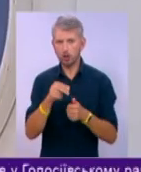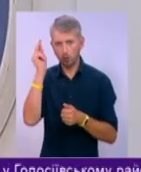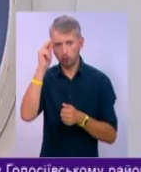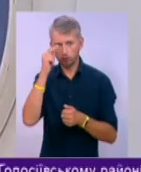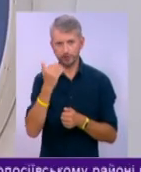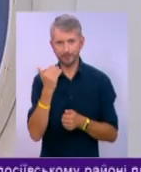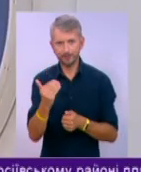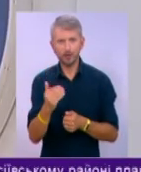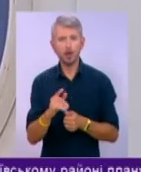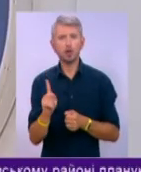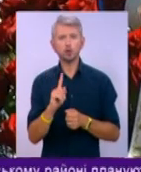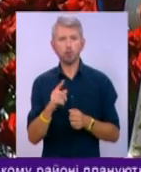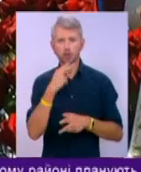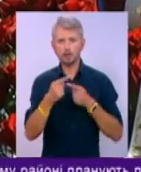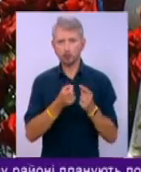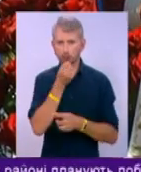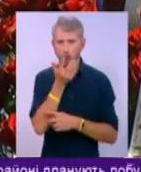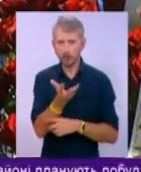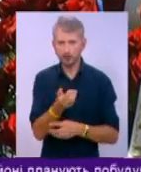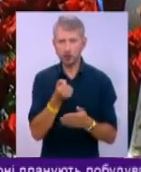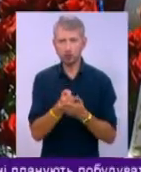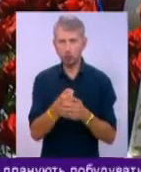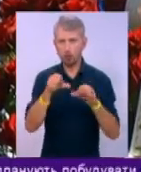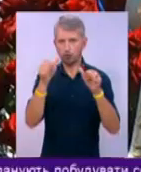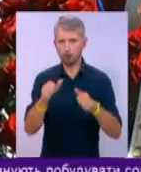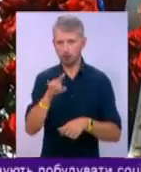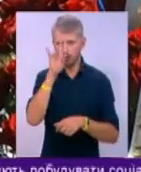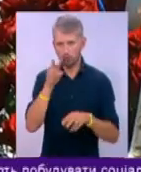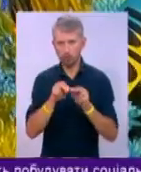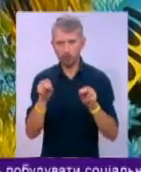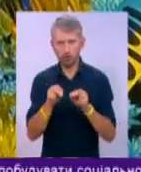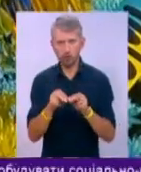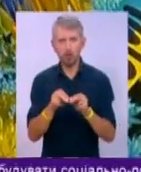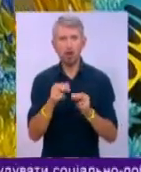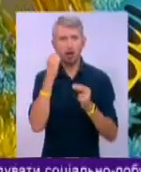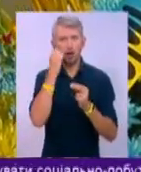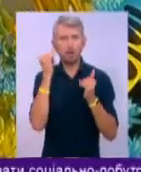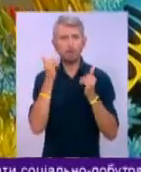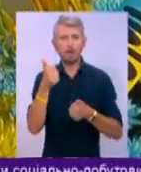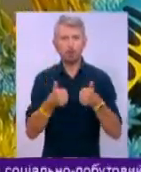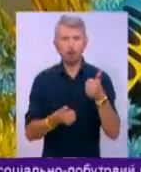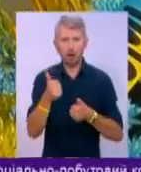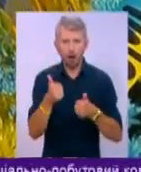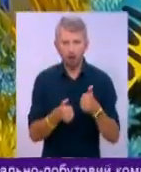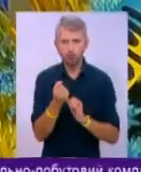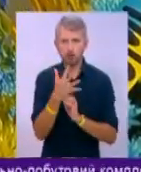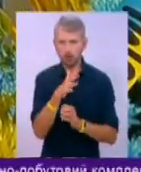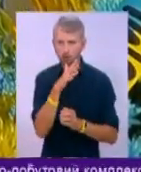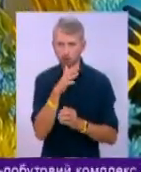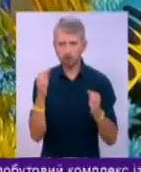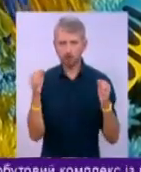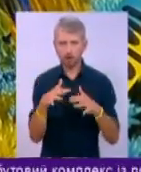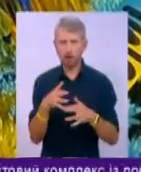Валерія Васильовича, аби традиційно покласти квіти до монумента видатному тренеру. Меморіал на честь Лобановського 15-й рік поспіль